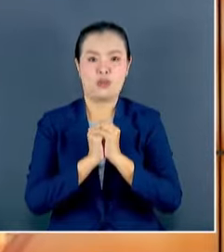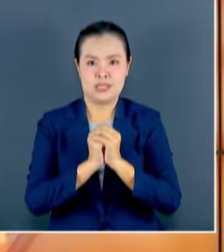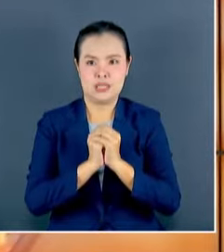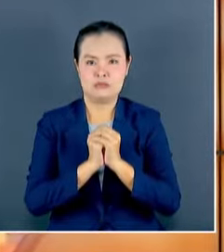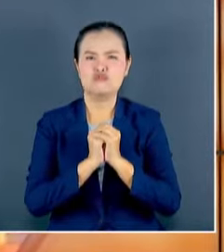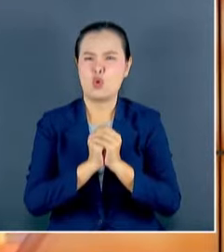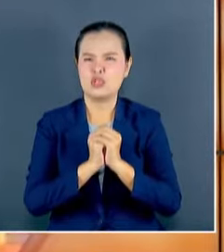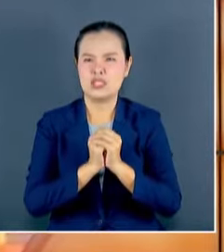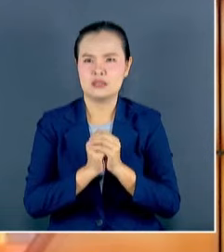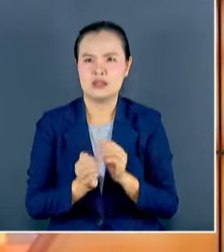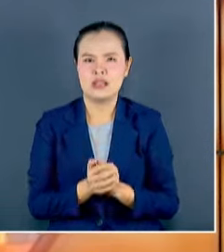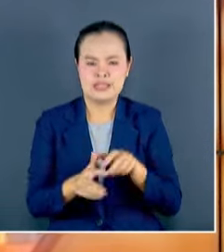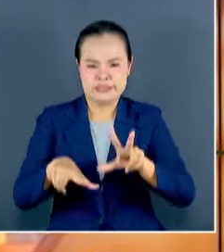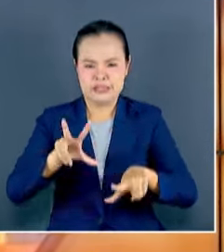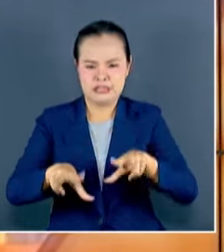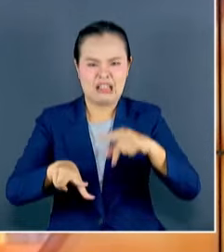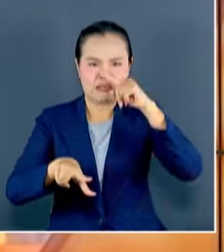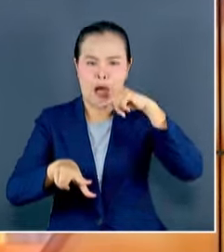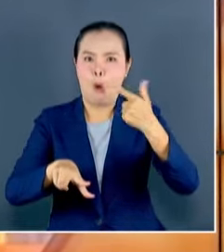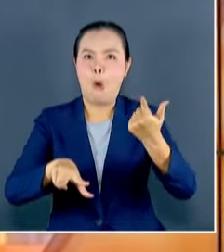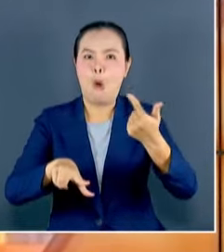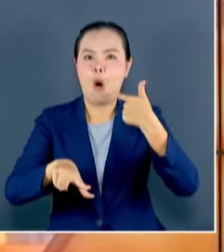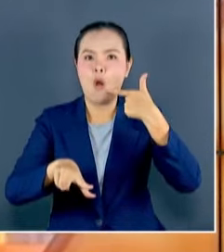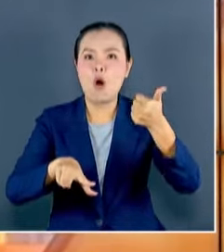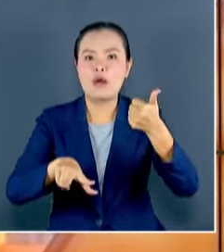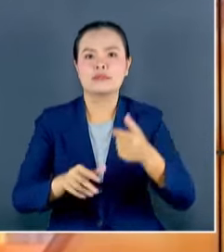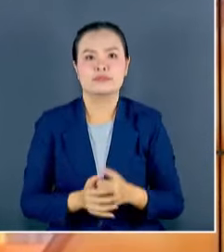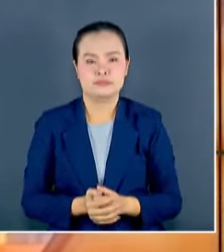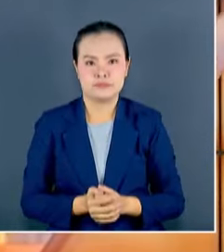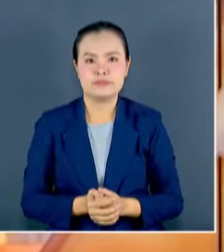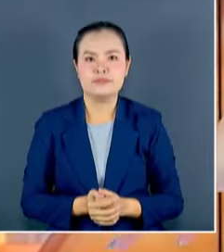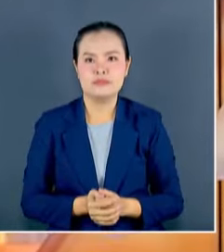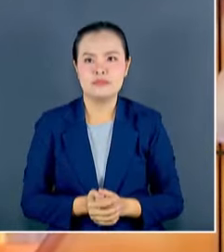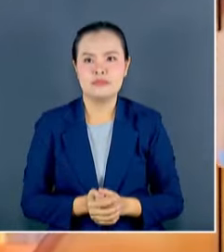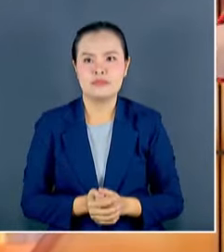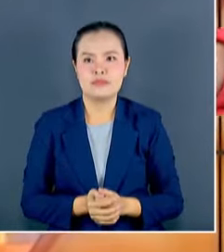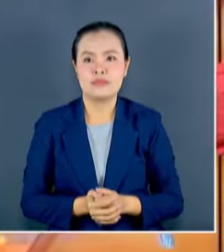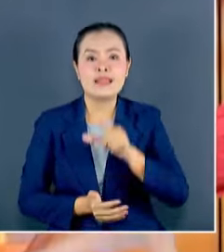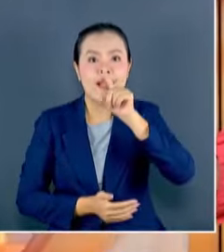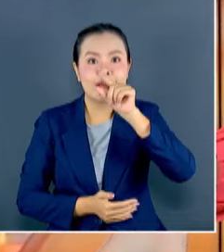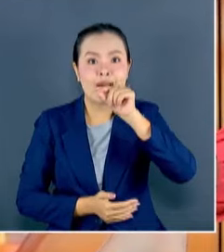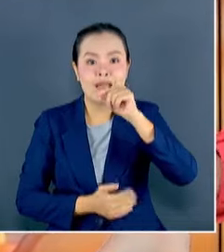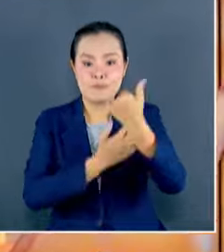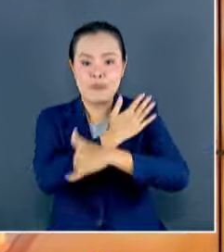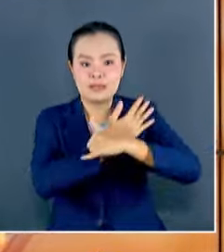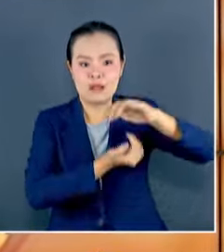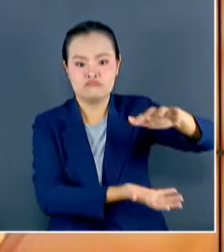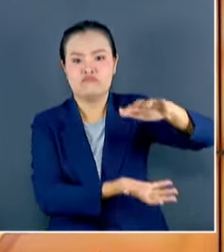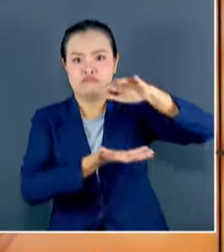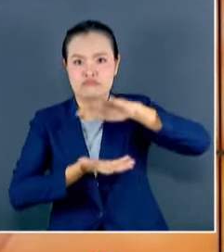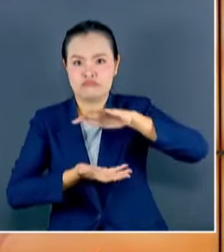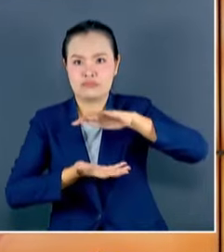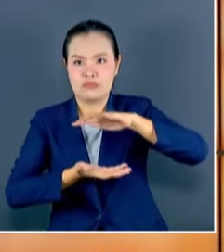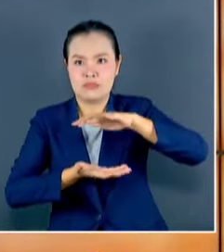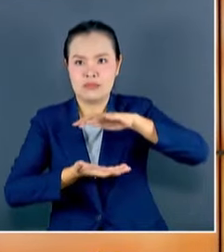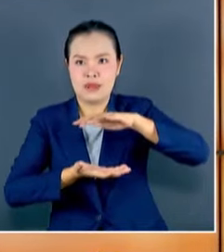เขานิยมบอกตีนไก่ไทยเนี่ยสุดยอดจริงๆนะฮะแต่ปรากฏว่ามีการขนชิ้นส่วนมาจากต่างประเทศแล้วเอามาสวม